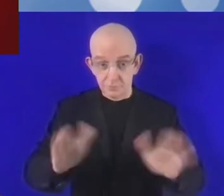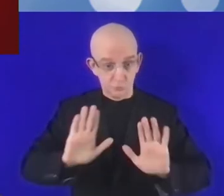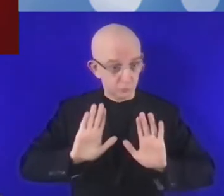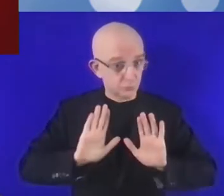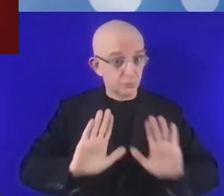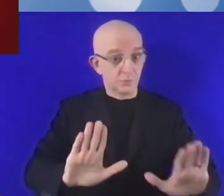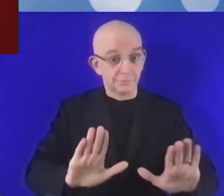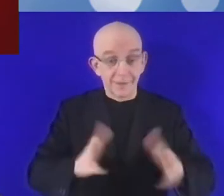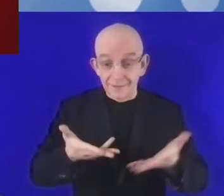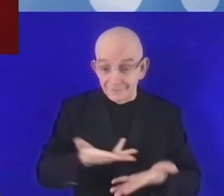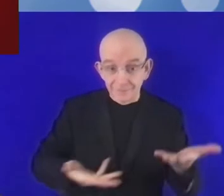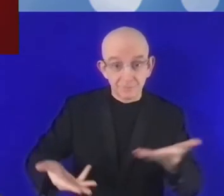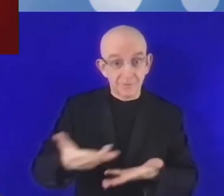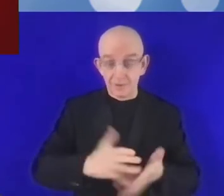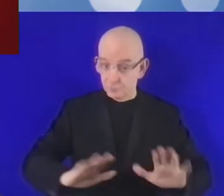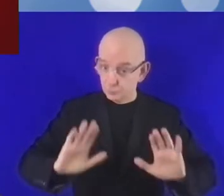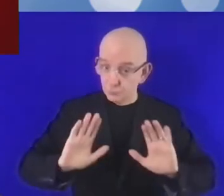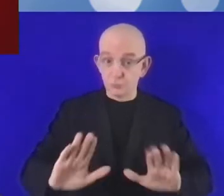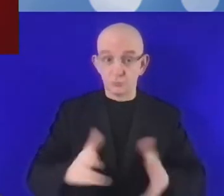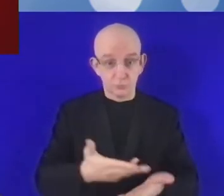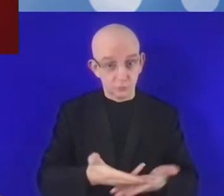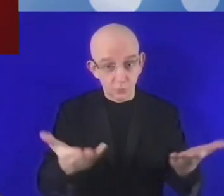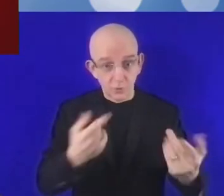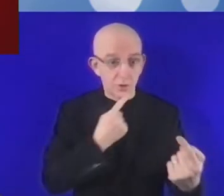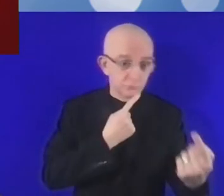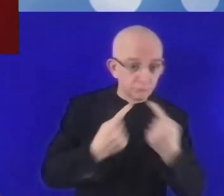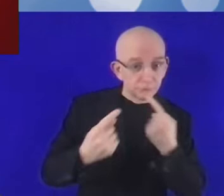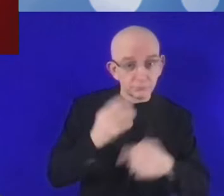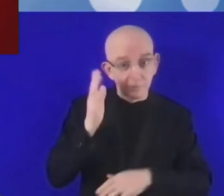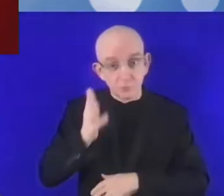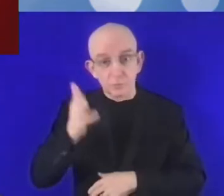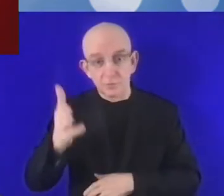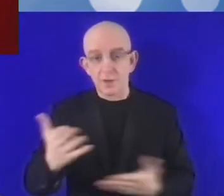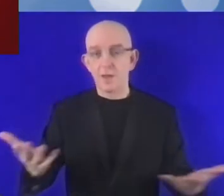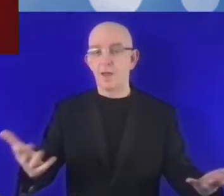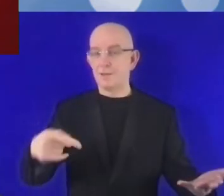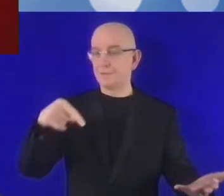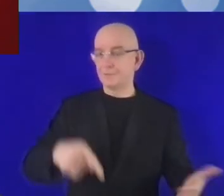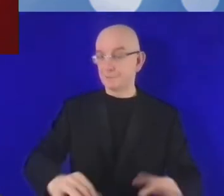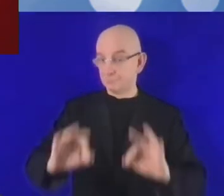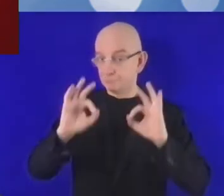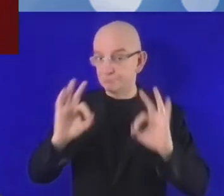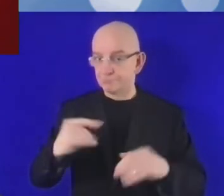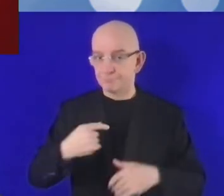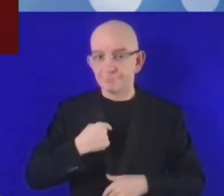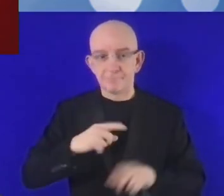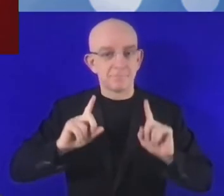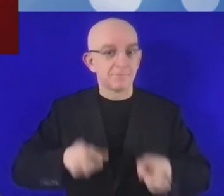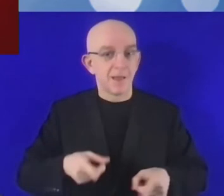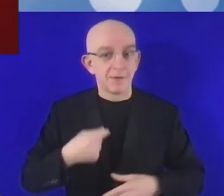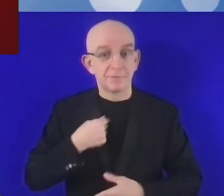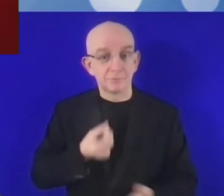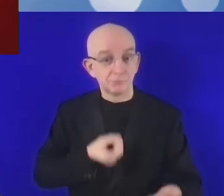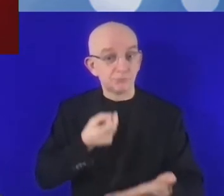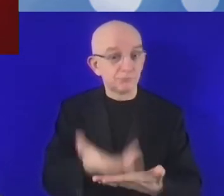importante et je suis contente qu'un sommet soit organisé pour les jeunes lors de l'IGF. L'avenir est entre vos mains